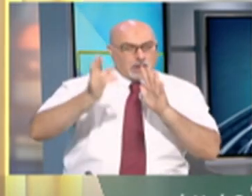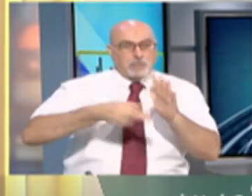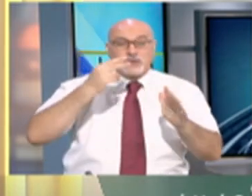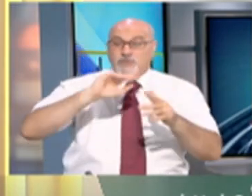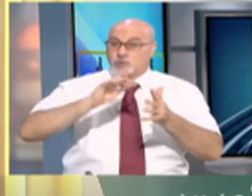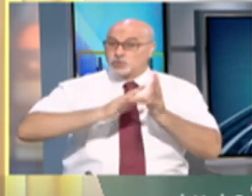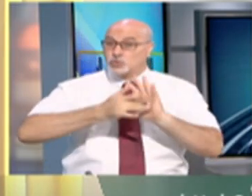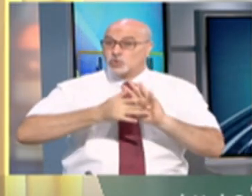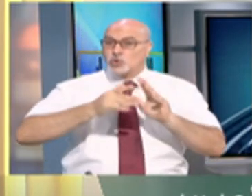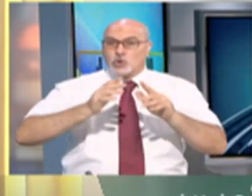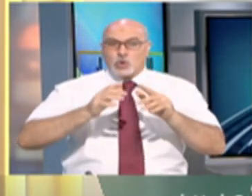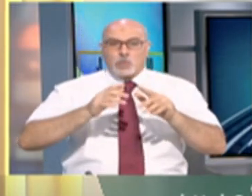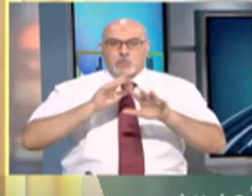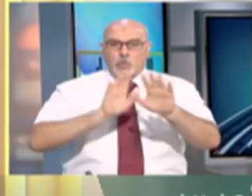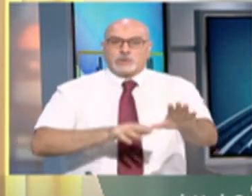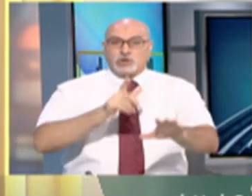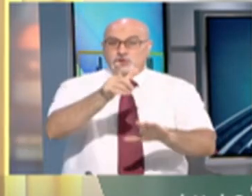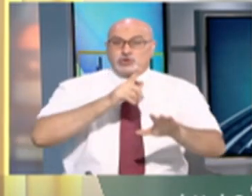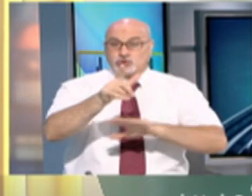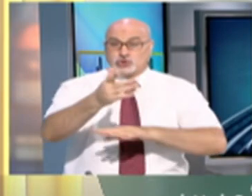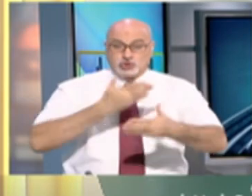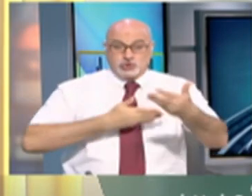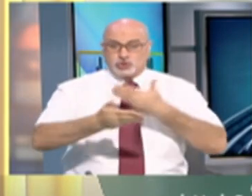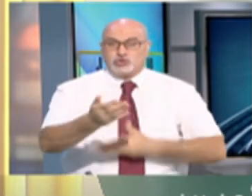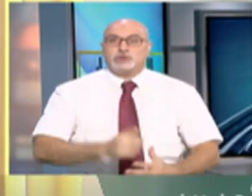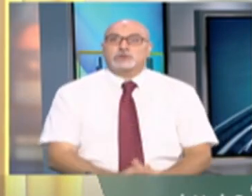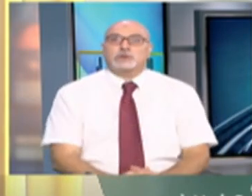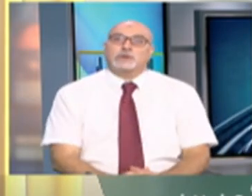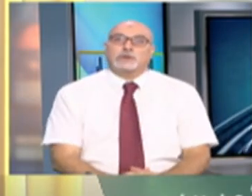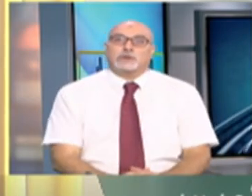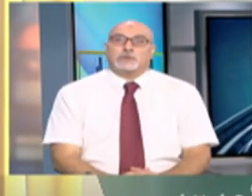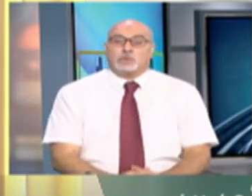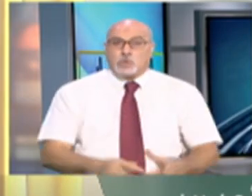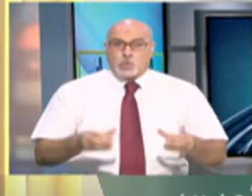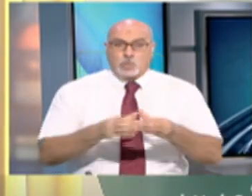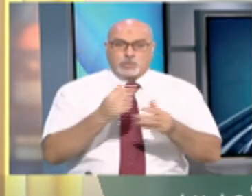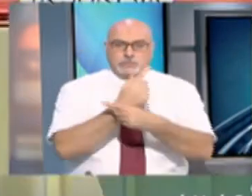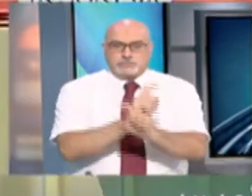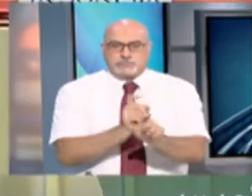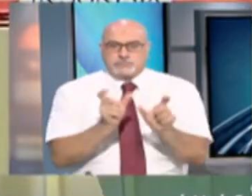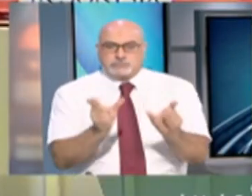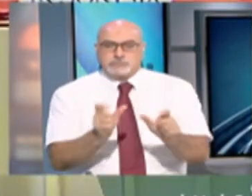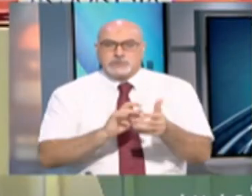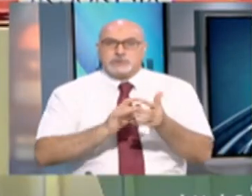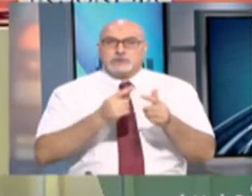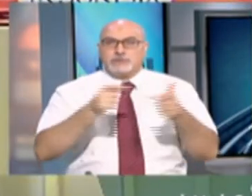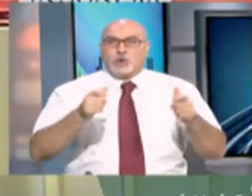لتخليص تجاربنا الفردية والجماعية في مواجهة مختلف